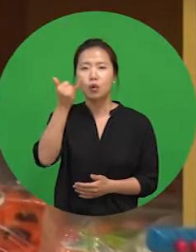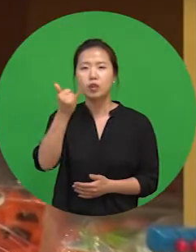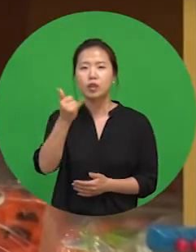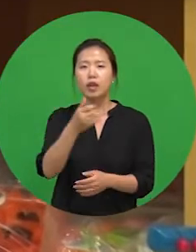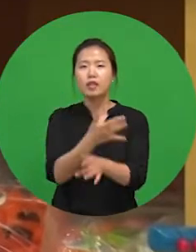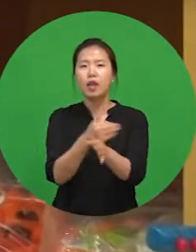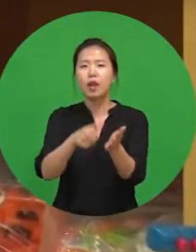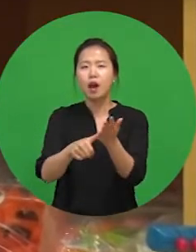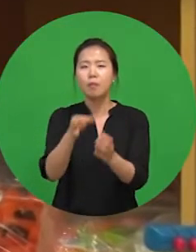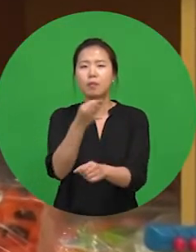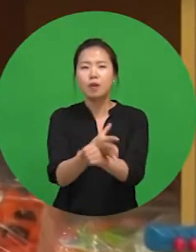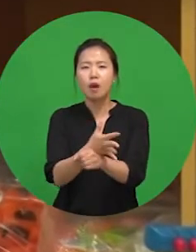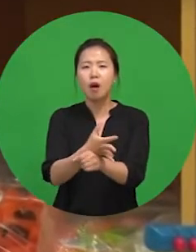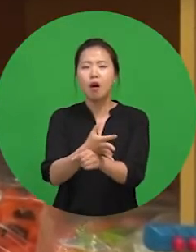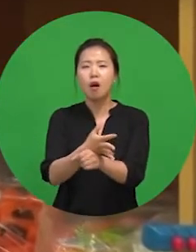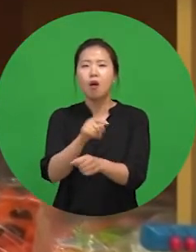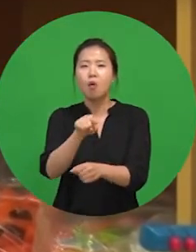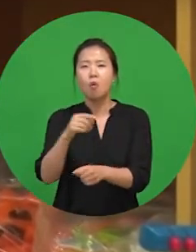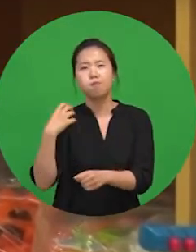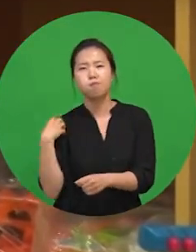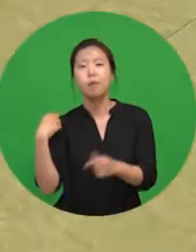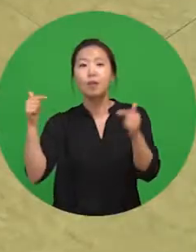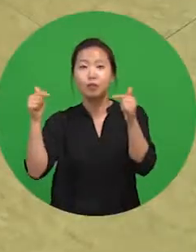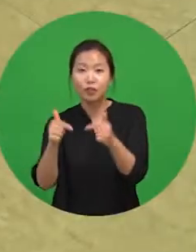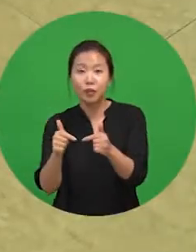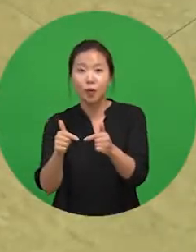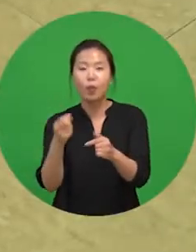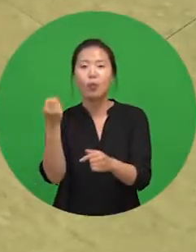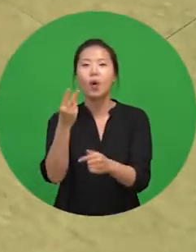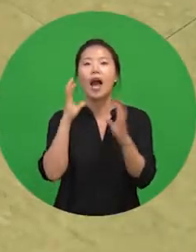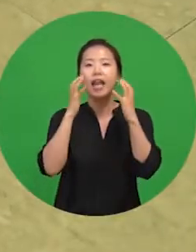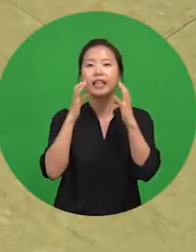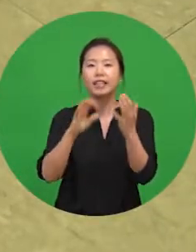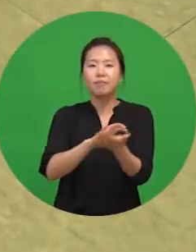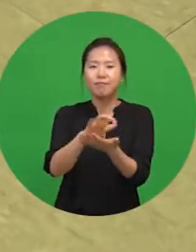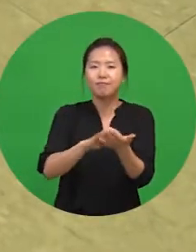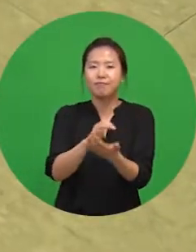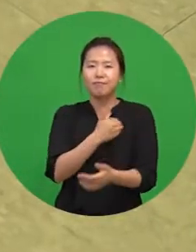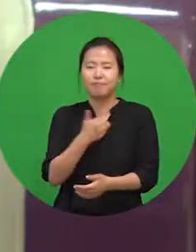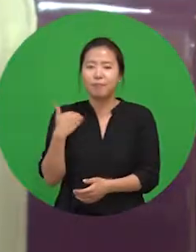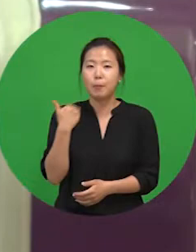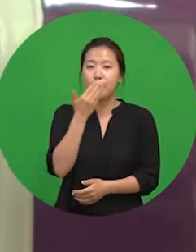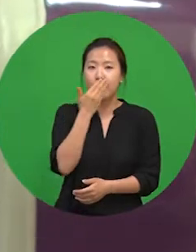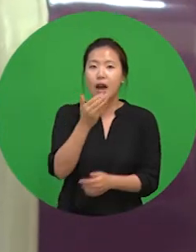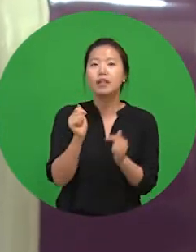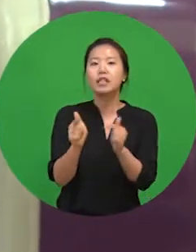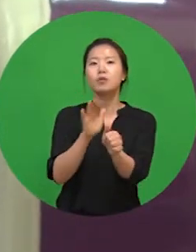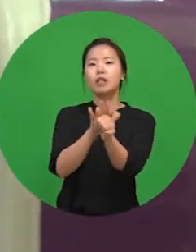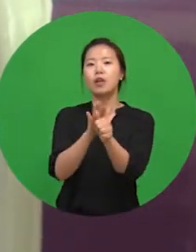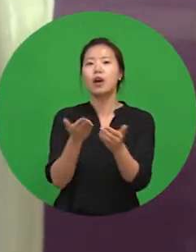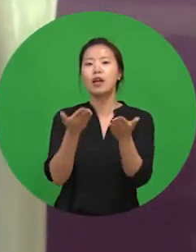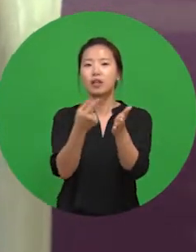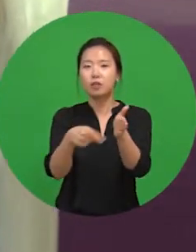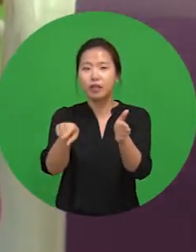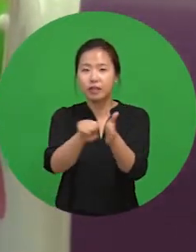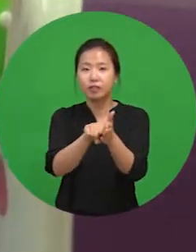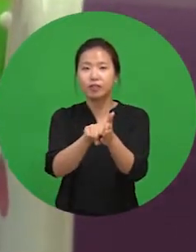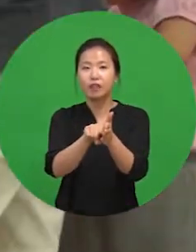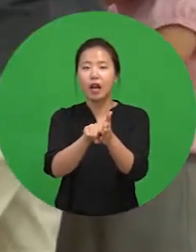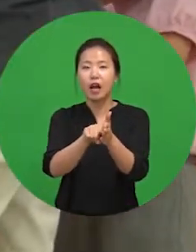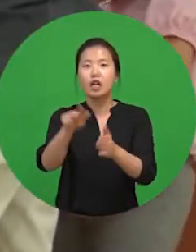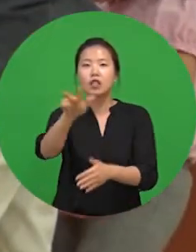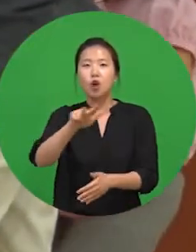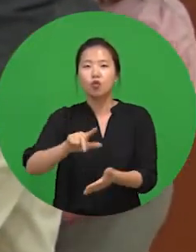부모들의 장난감 구매로 인한 경제적 부담을 줄이고 아이들이 마음껏 다양한 장난감을 갖고 놀 수 있는 기회를 제공하기